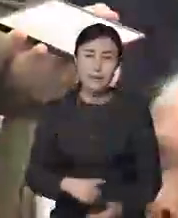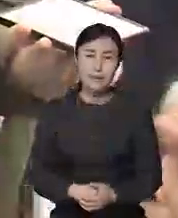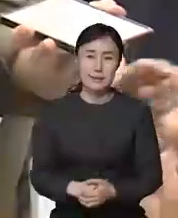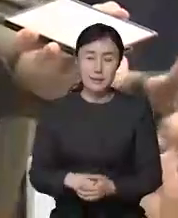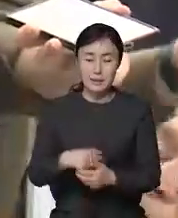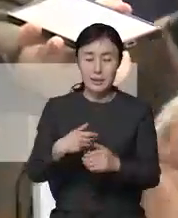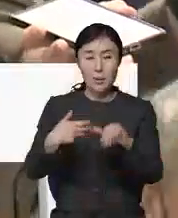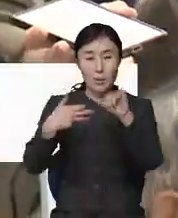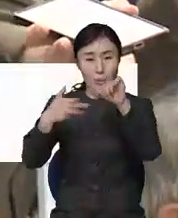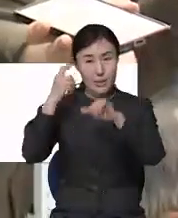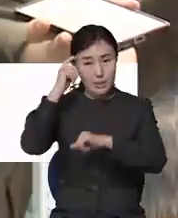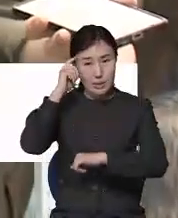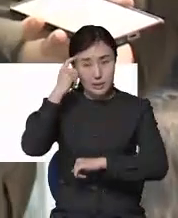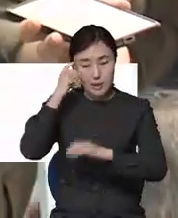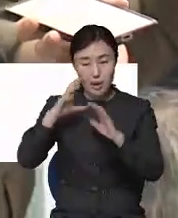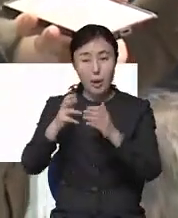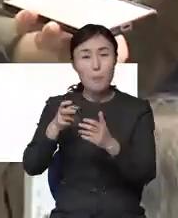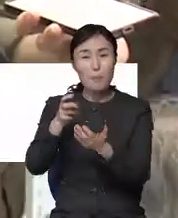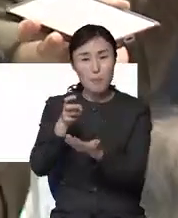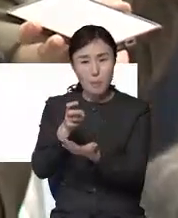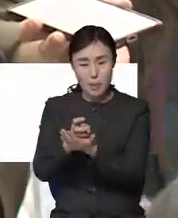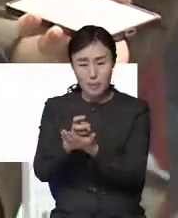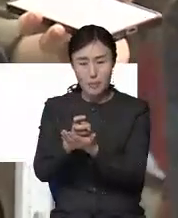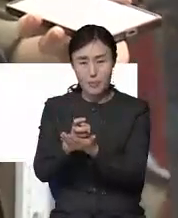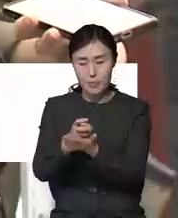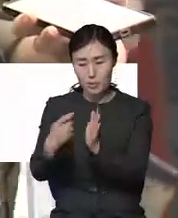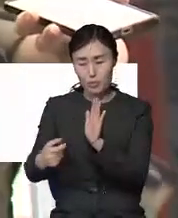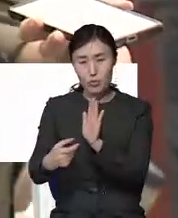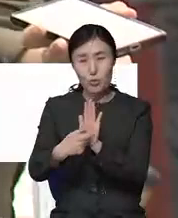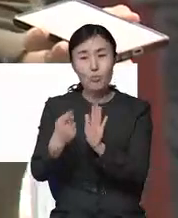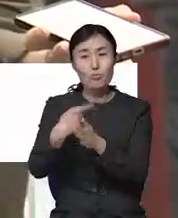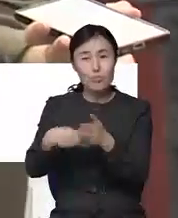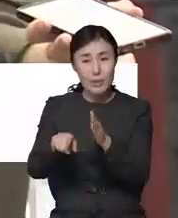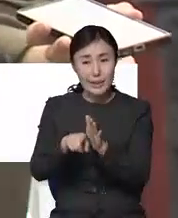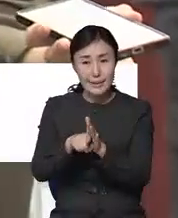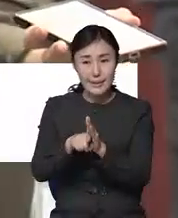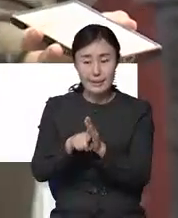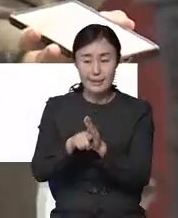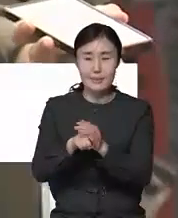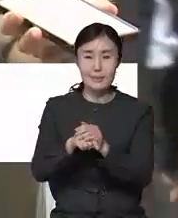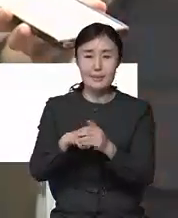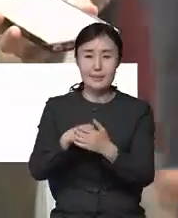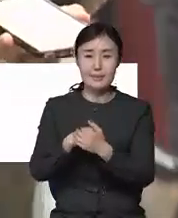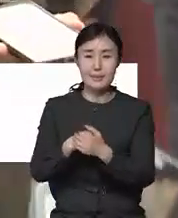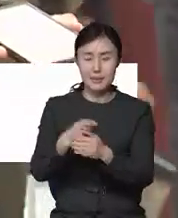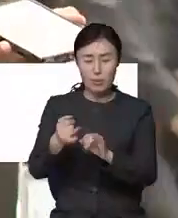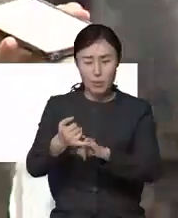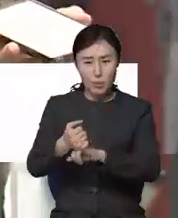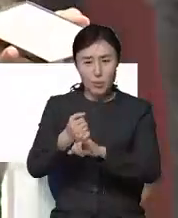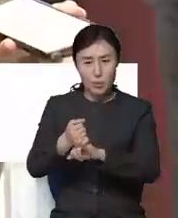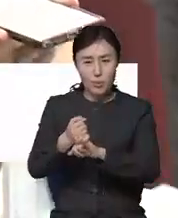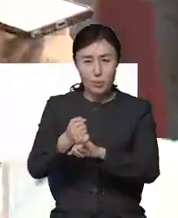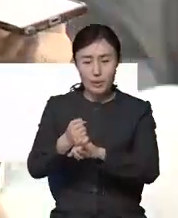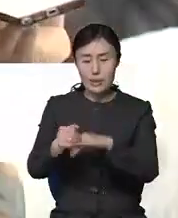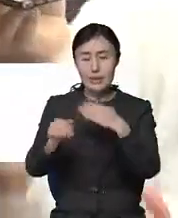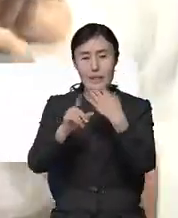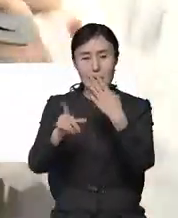5.18 정신 헌법 전문 수록을 위한 원포인트 개헌을 내년 4월